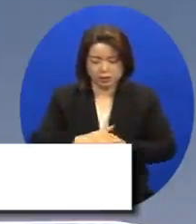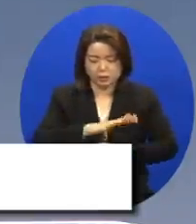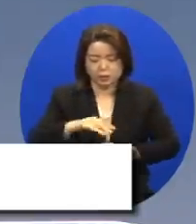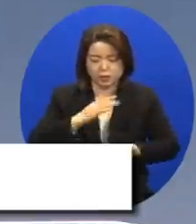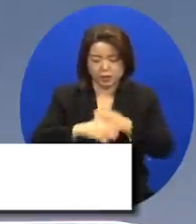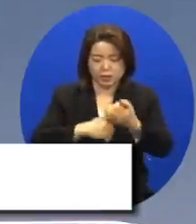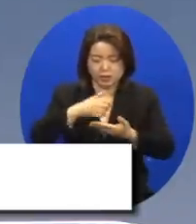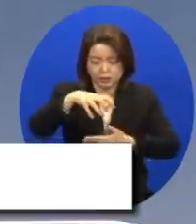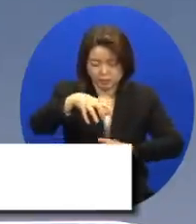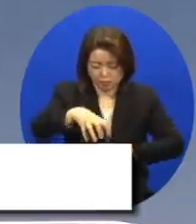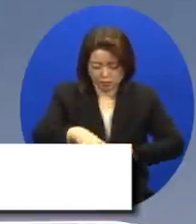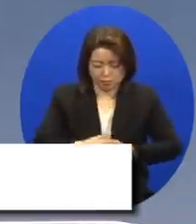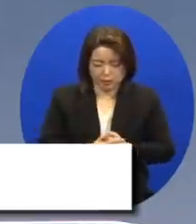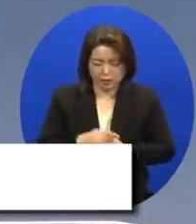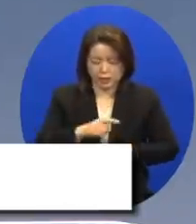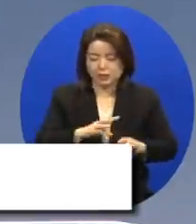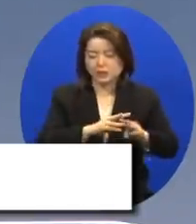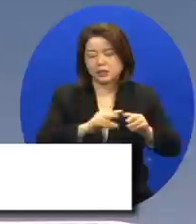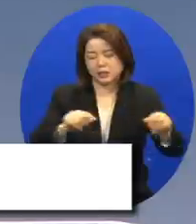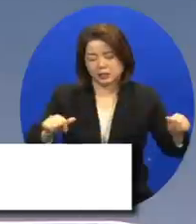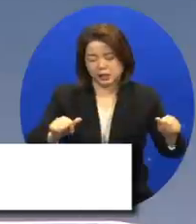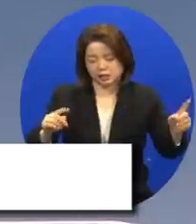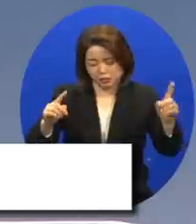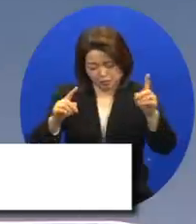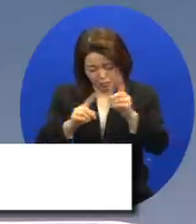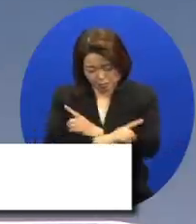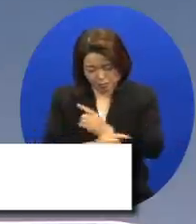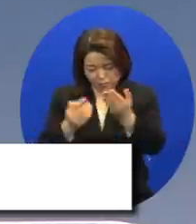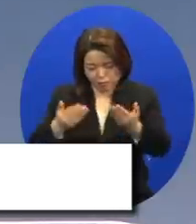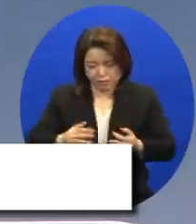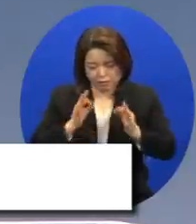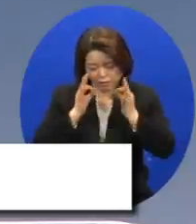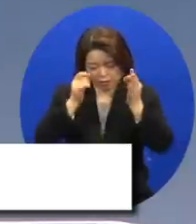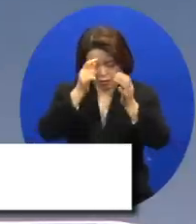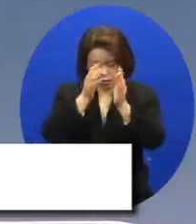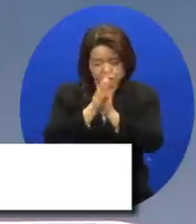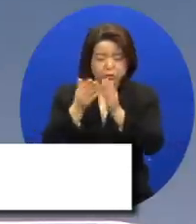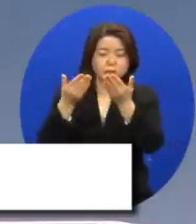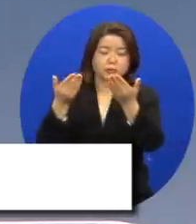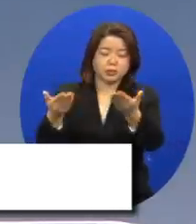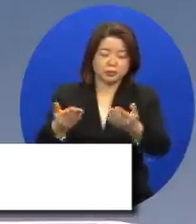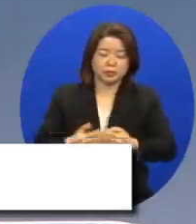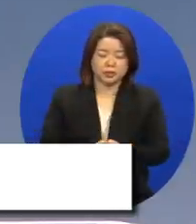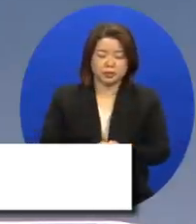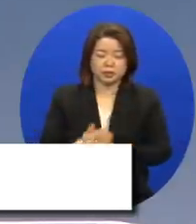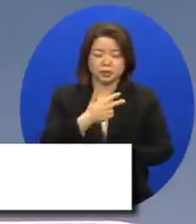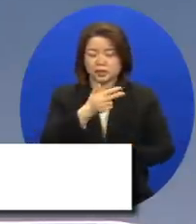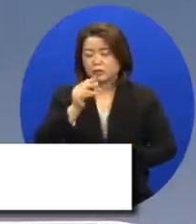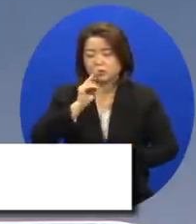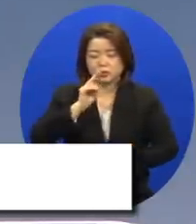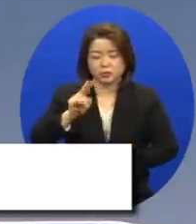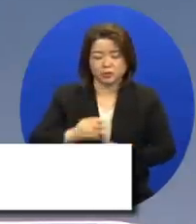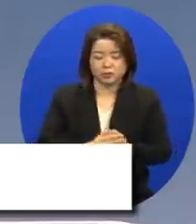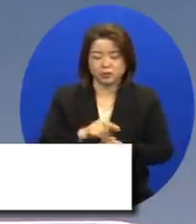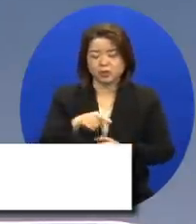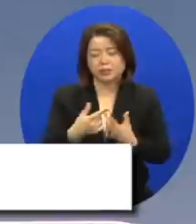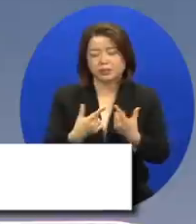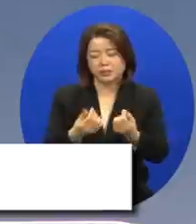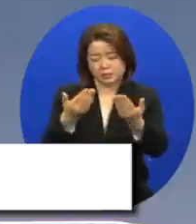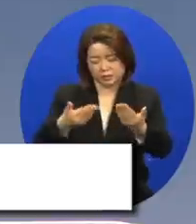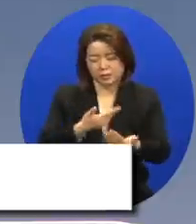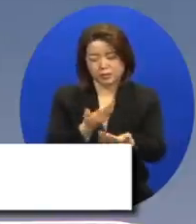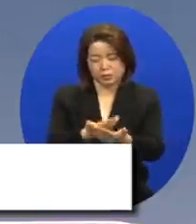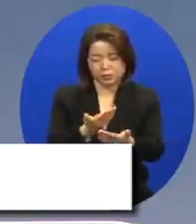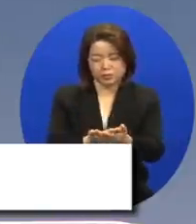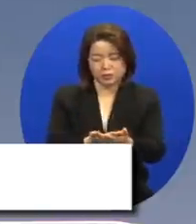앞에 이 땅을 고쳐 주시기를 간절히 기도합니다 최 억 그리 하소서